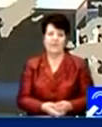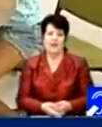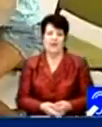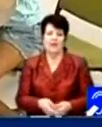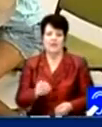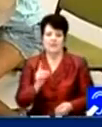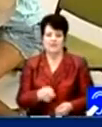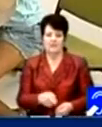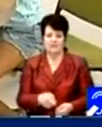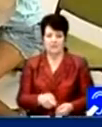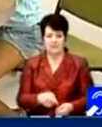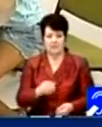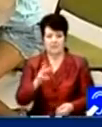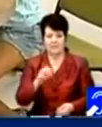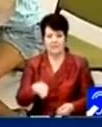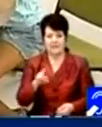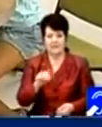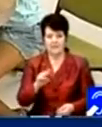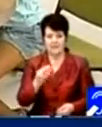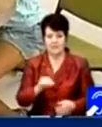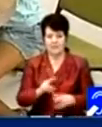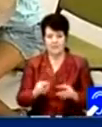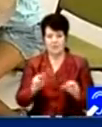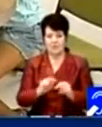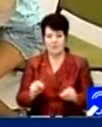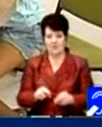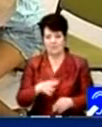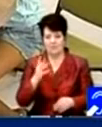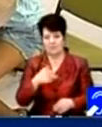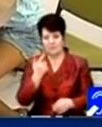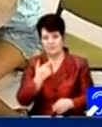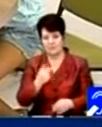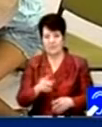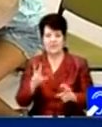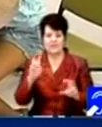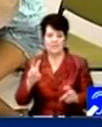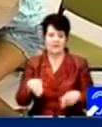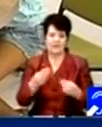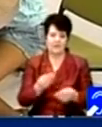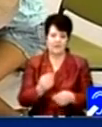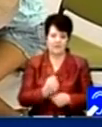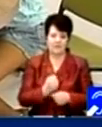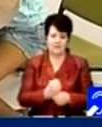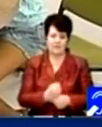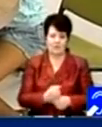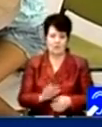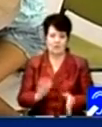la școală la meditații, când profesorul pur și simplu ți dă temă de făcut și nu prea îți răspunde la